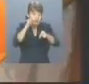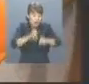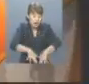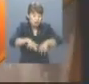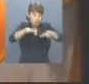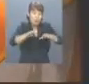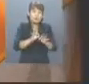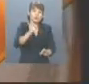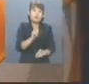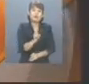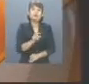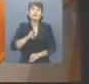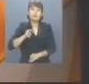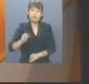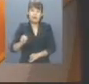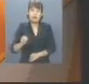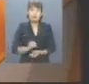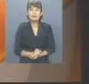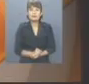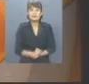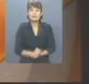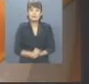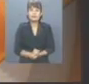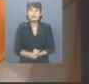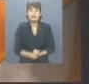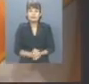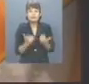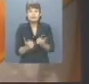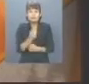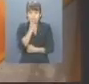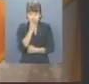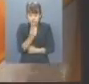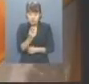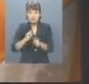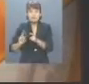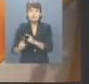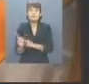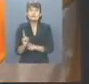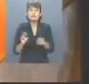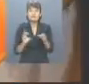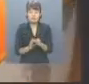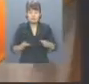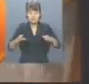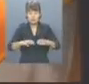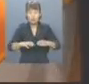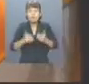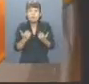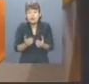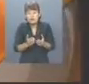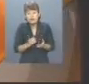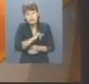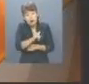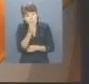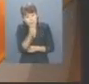ซึ่งสถานการณ์ที่นั่นครับเราจะกลับมาติดตามภาพบรรยากาศเหล่านั้นซึ่งขณะนี้ทีมงานของเรากำลังเดินทางลงพื้นที่จุด